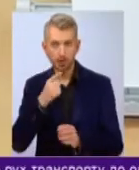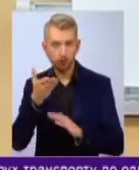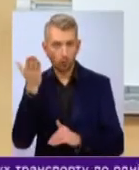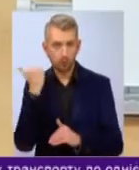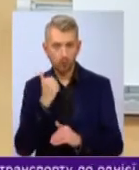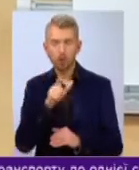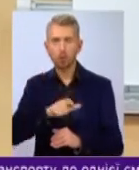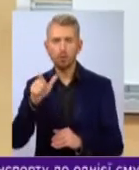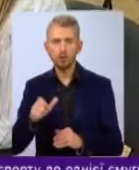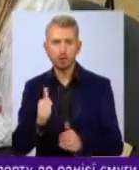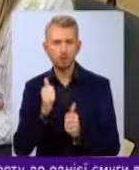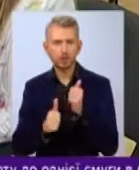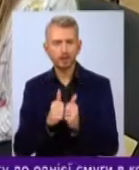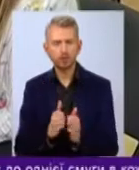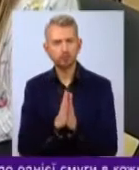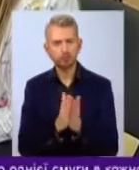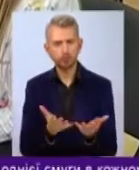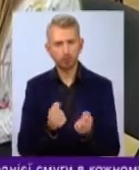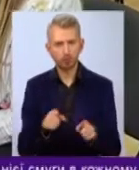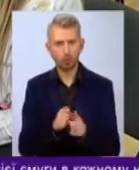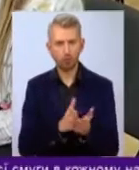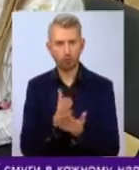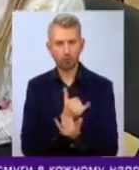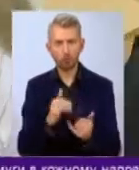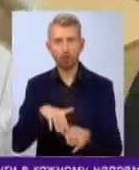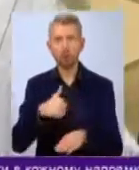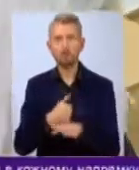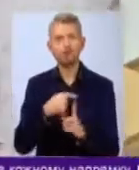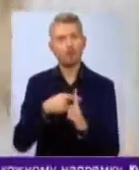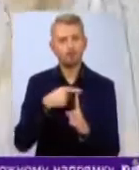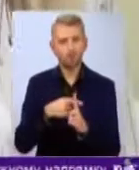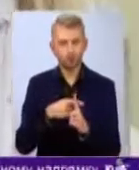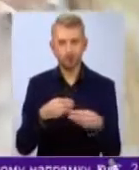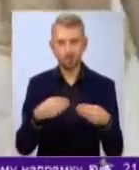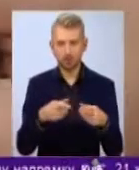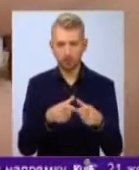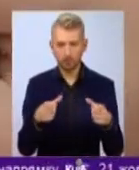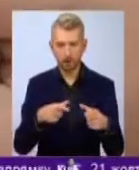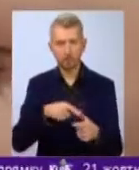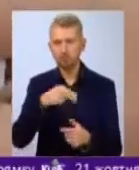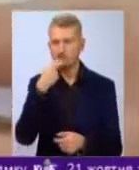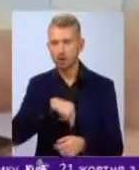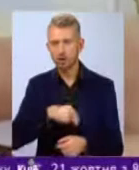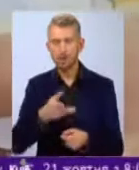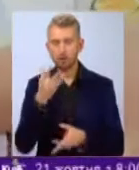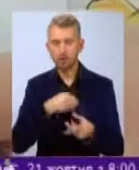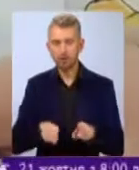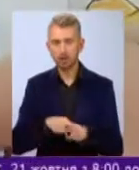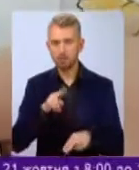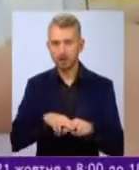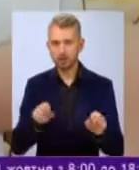громадяни все частіше звертаються за такою послугою. Основна перевага пластикової ID-картки в її надійності. Підробити такий паспорт